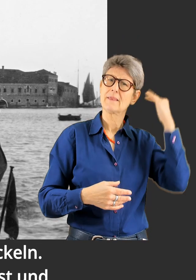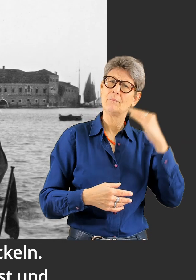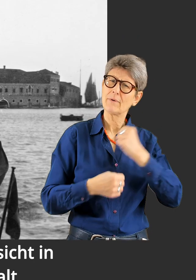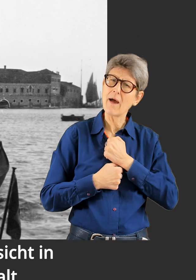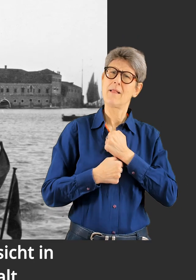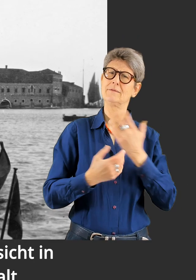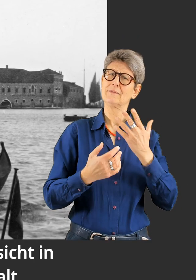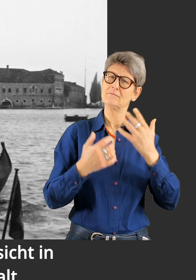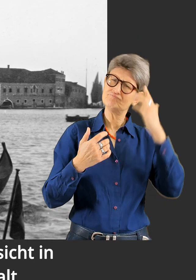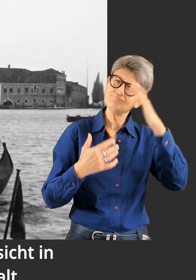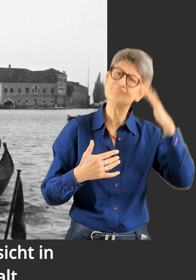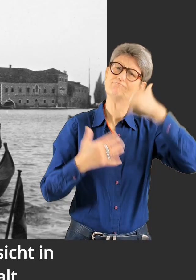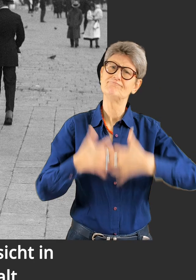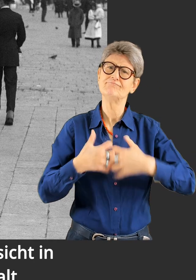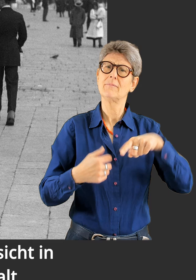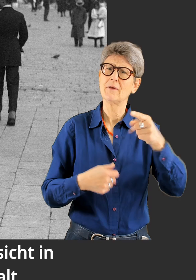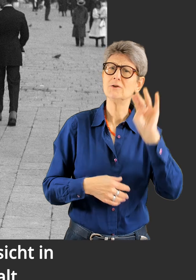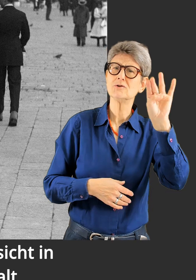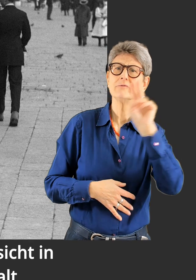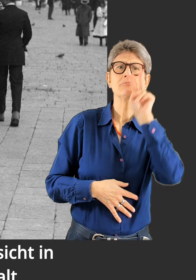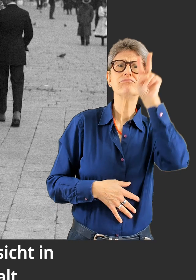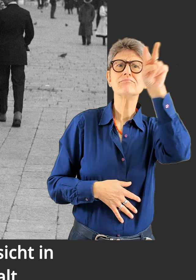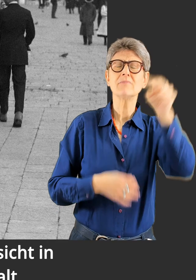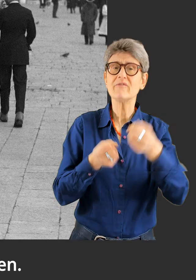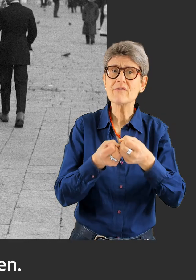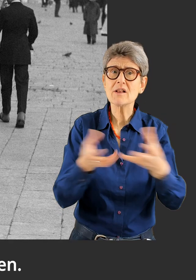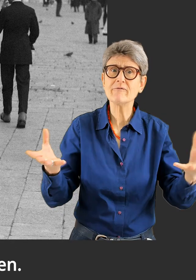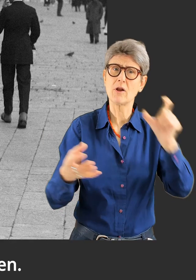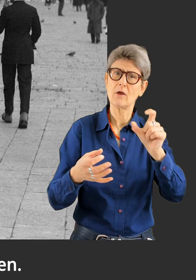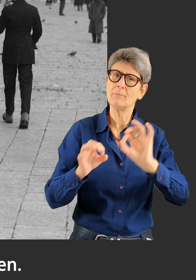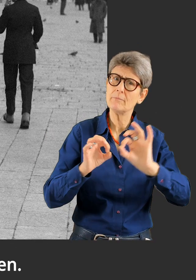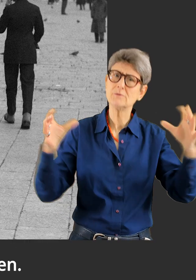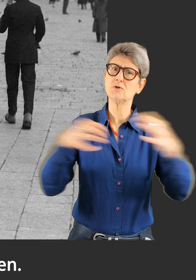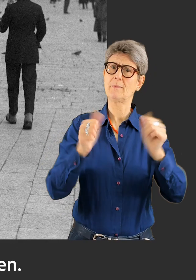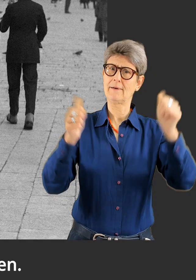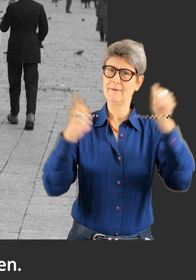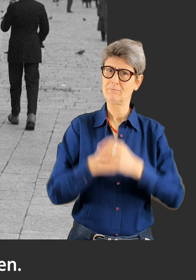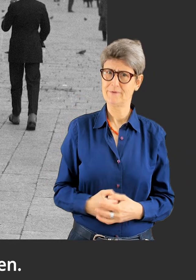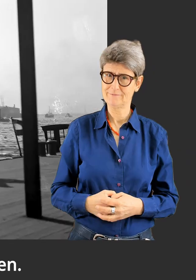und gewinnen wir daraus die Zuversicht, in der Zukunft besser in Vielfalt miteinander leben zu können.